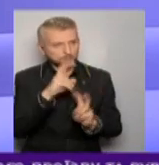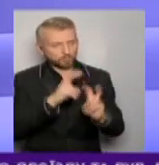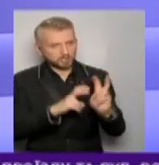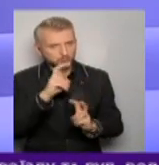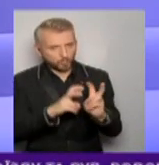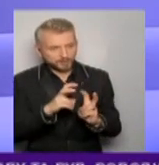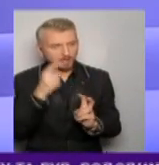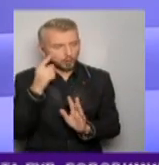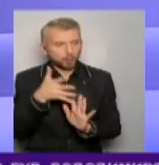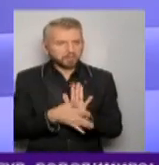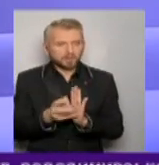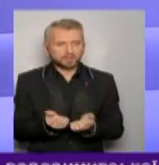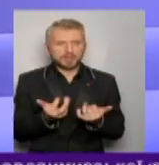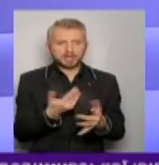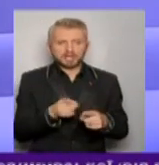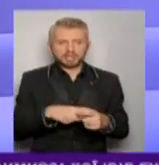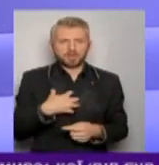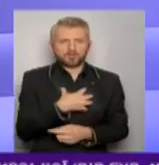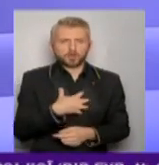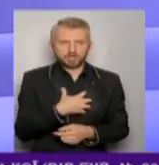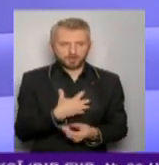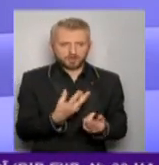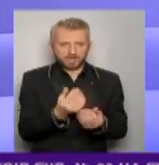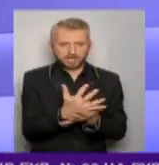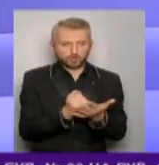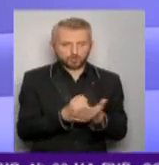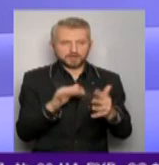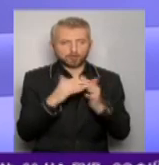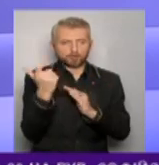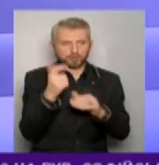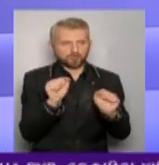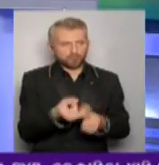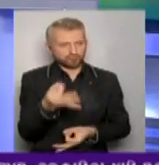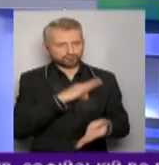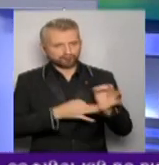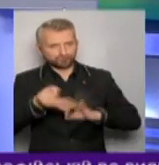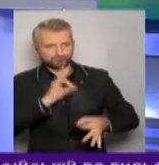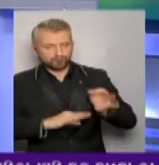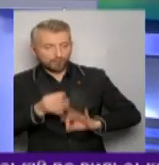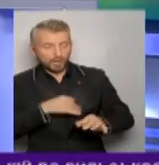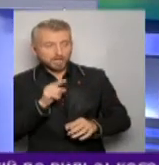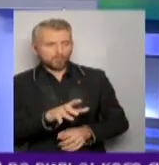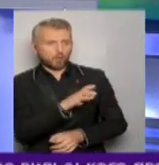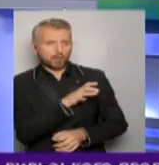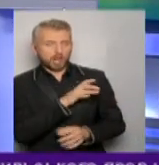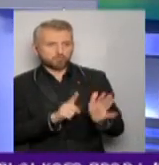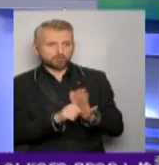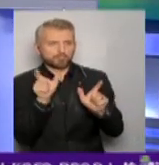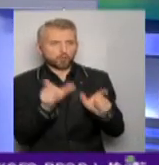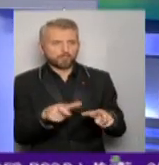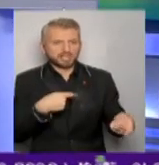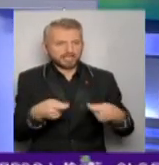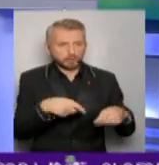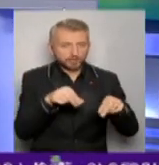промисловість, зрозуміли, наскільки це важливий ресурс, сільське господарство, можна поживитися, і оці олігархи почали блокувати ринок землі